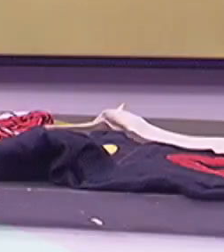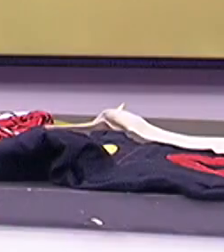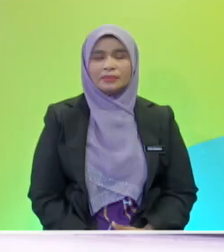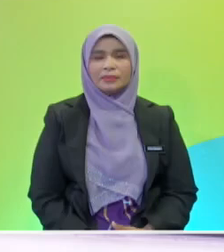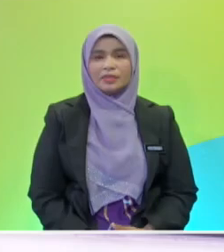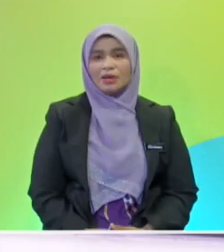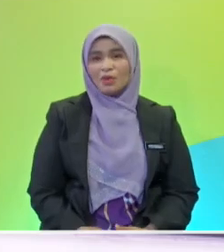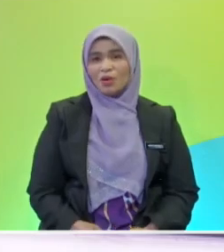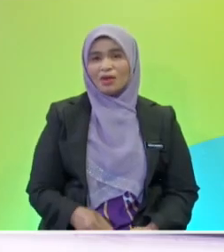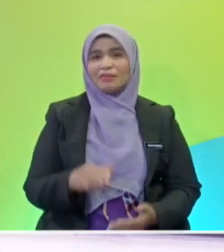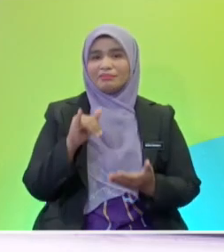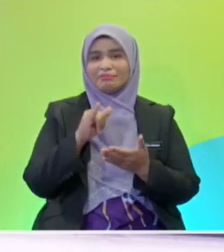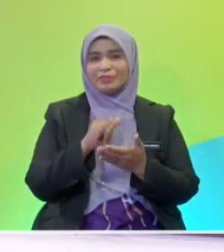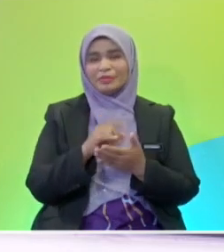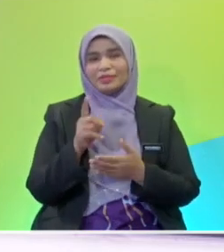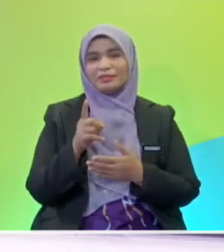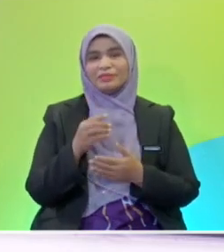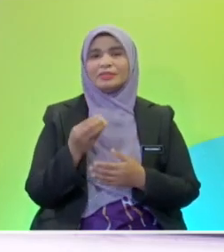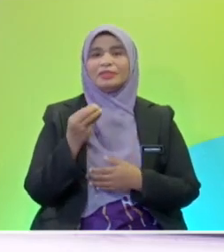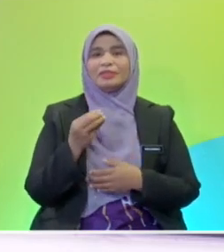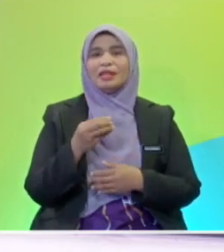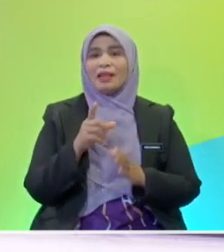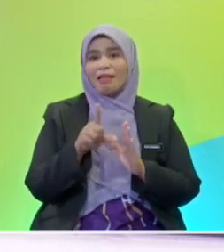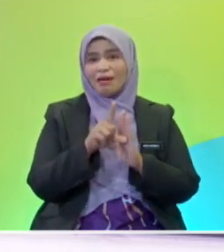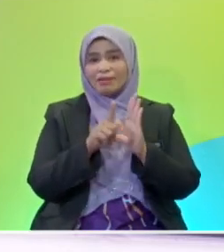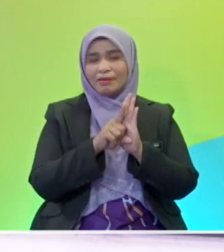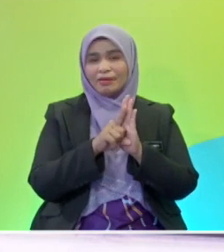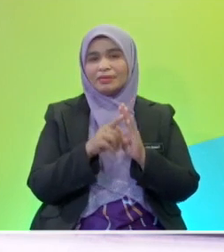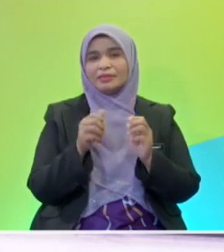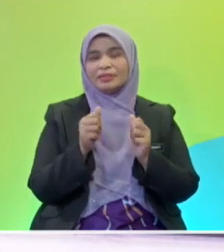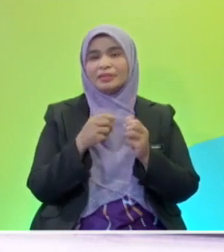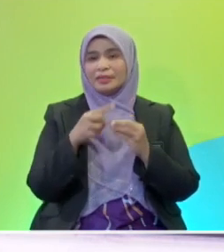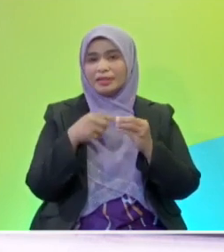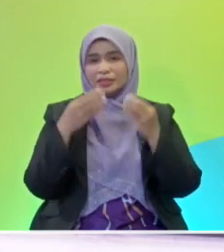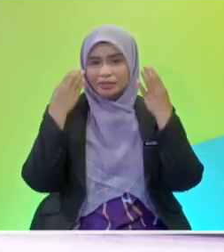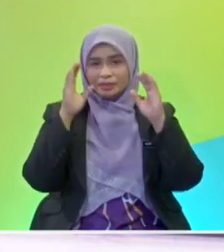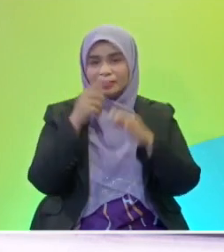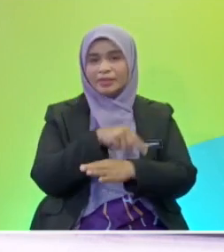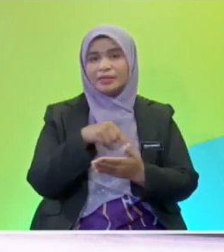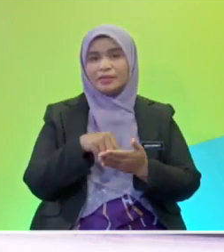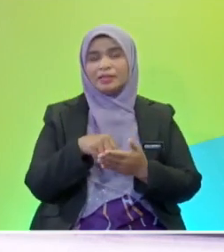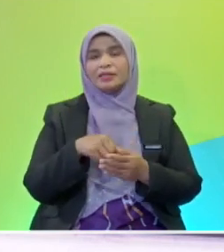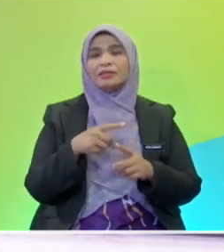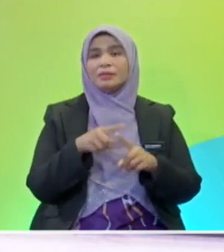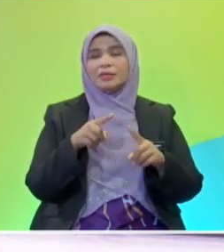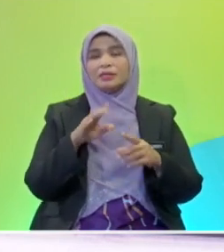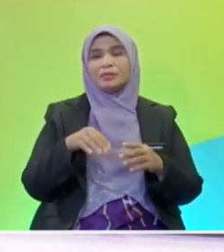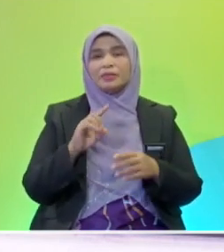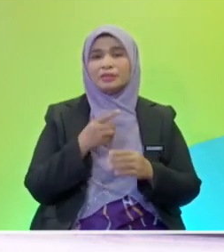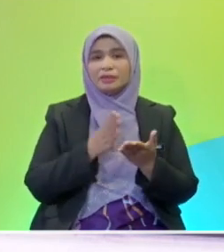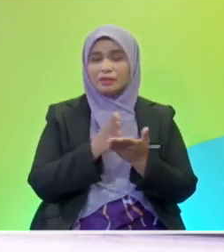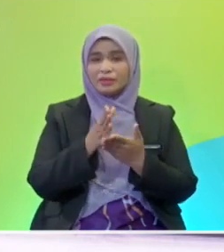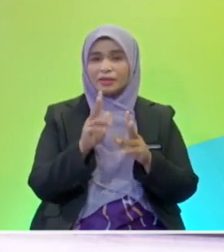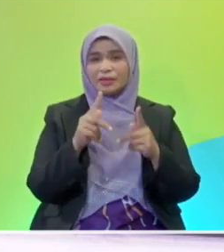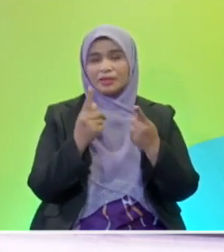Wah itu dia sedikit latar belakang tentang guru penyampai kita untuk hari ini tetapi sebelum kita teruskan kelas untuk hari ini